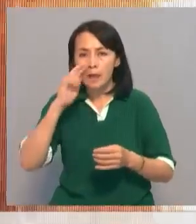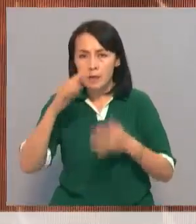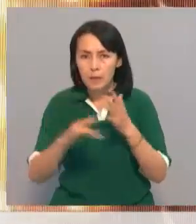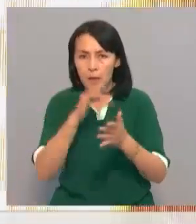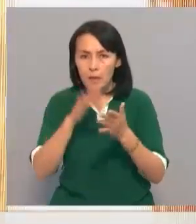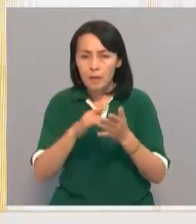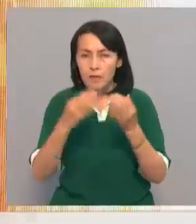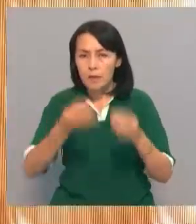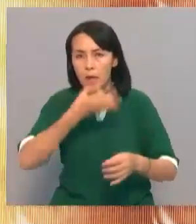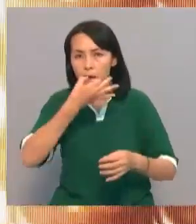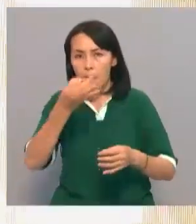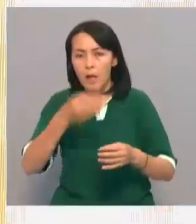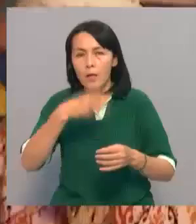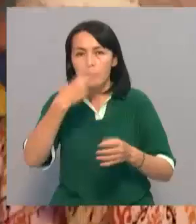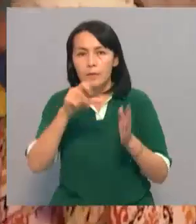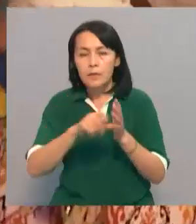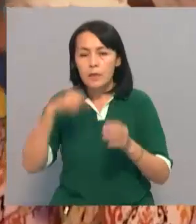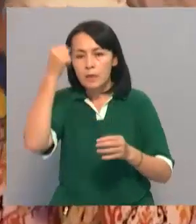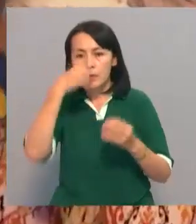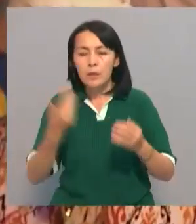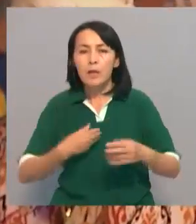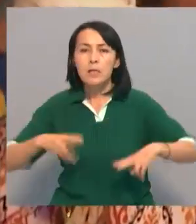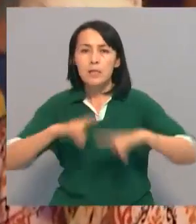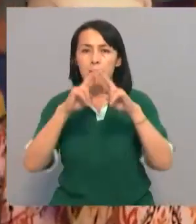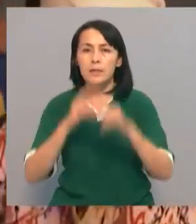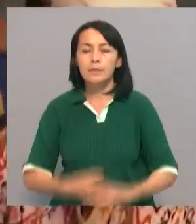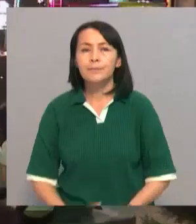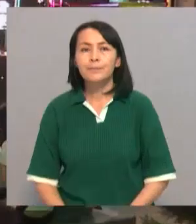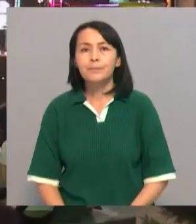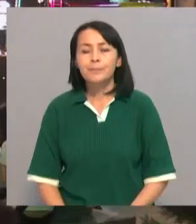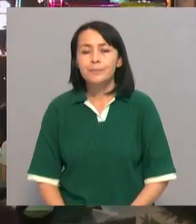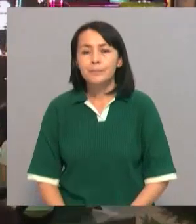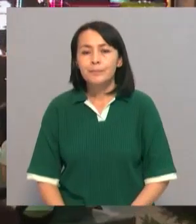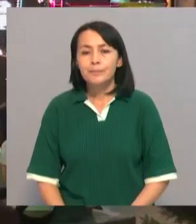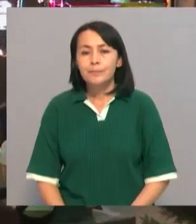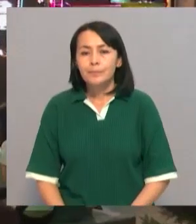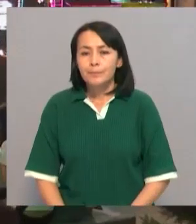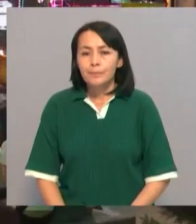Шымкенте с размахом отметили 26-летие нашей столицы. Ернур Бубиев, Алмазан Абекула. Новости.